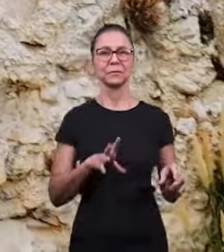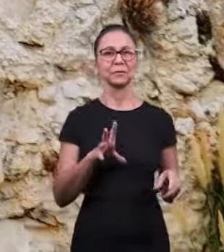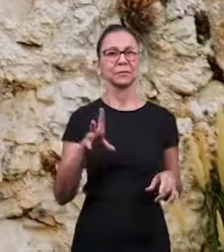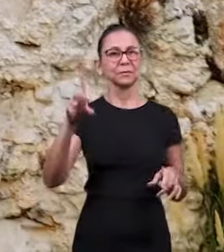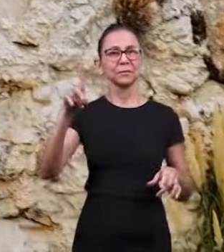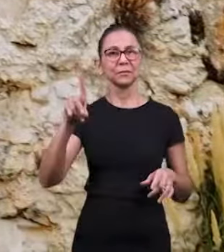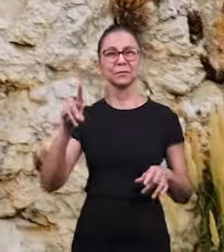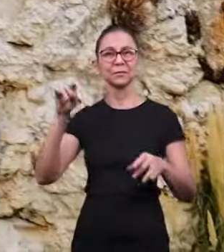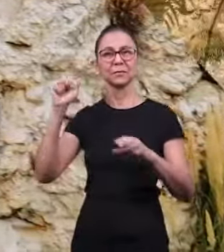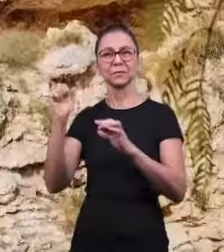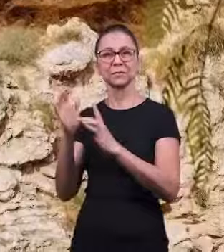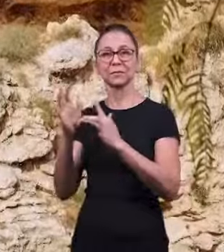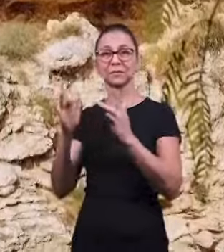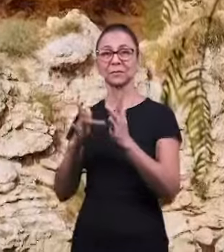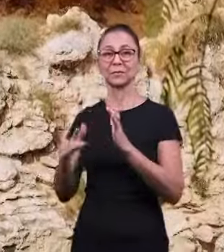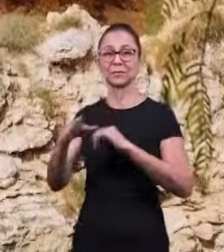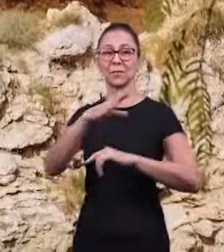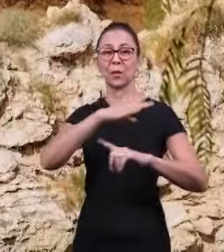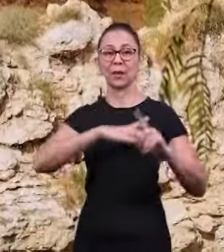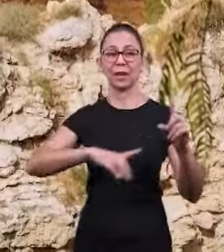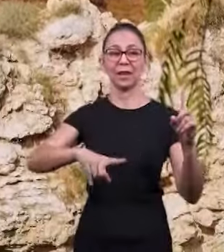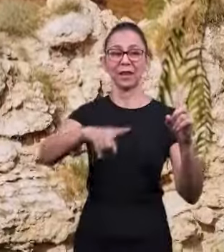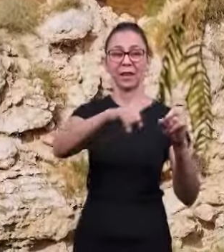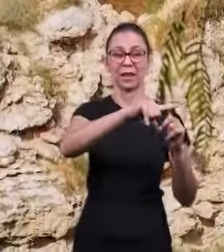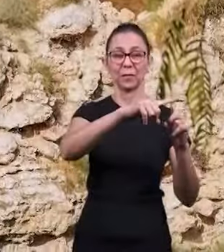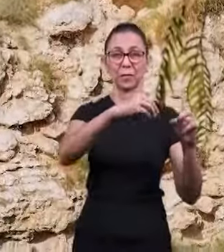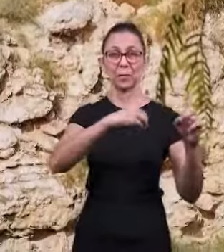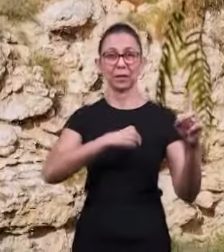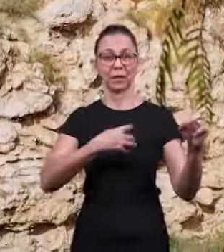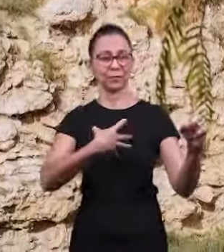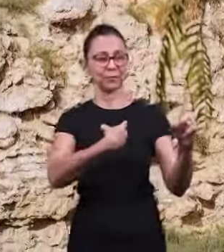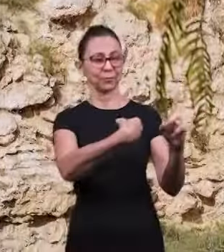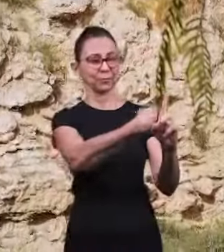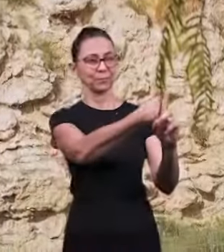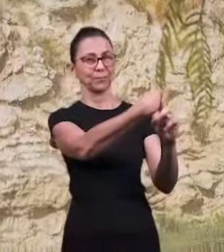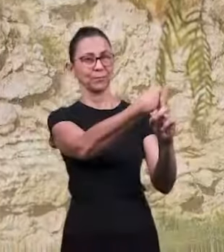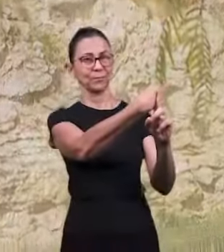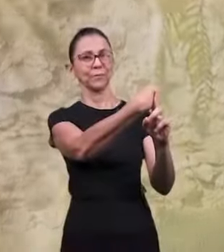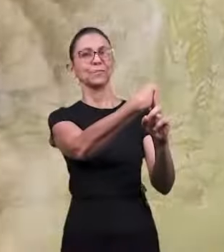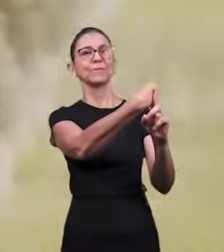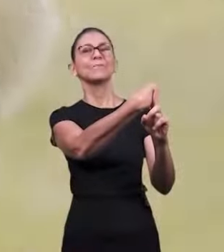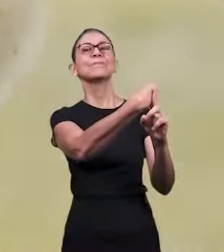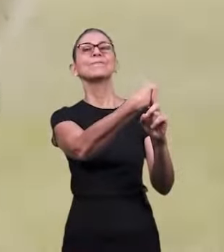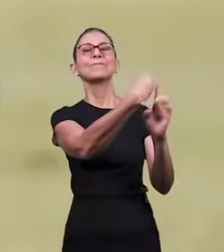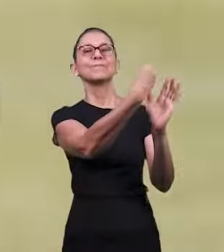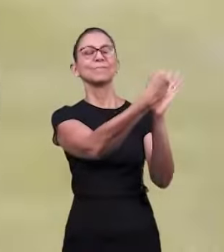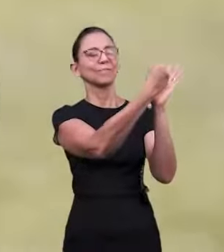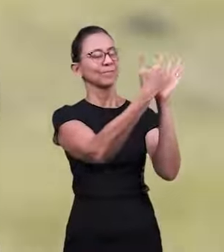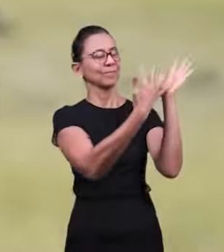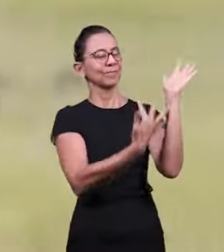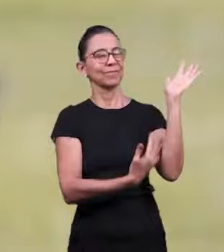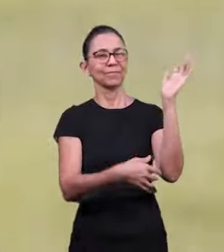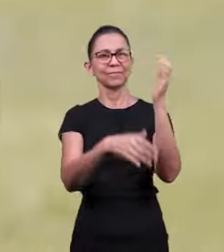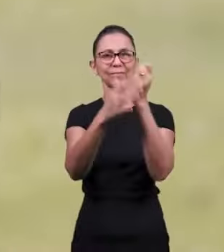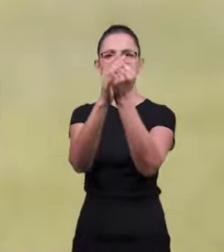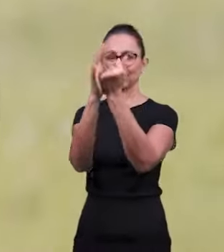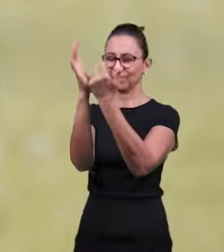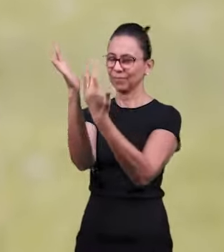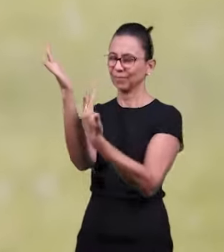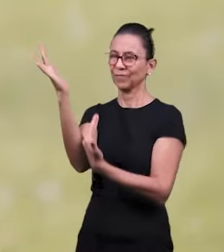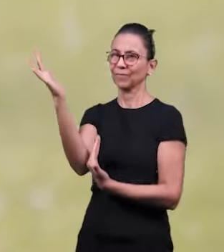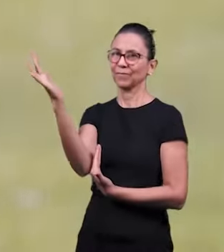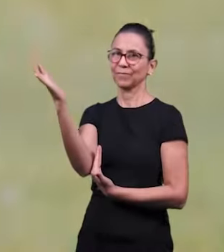Однажды Иисус взял на себя грех мой, пролив свою кровь, Он